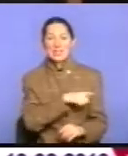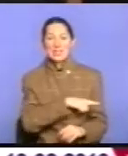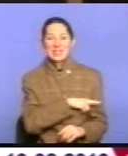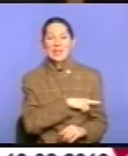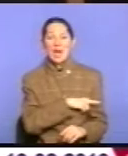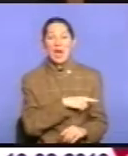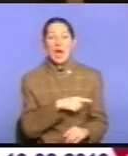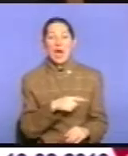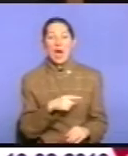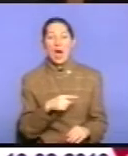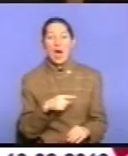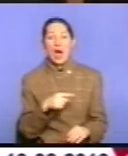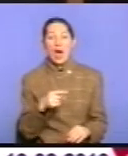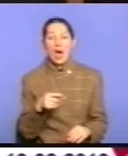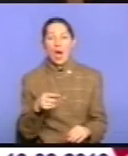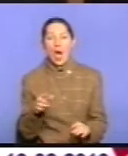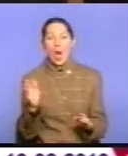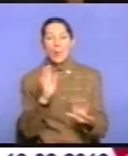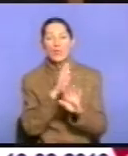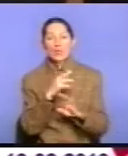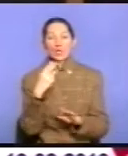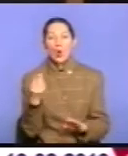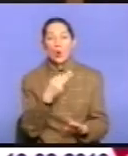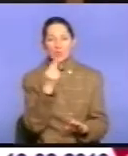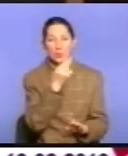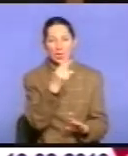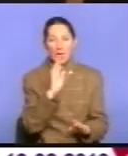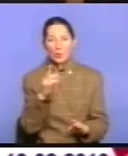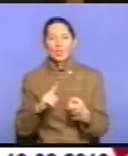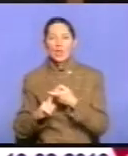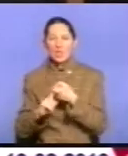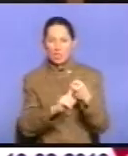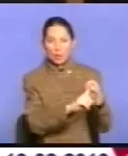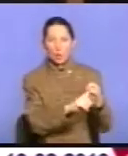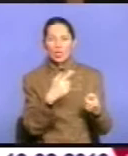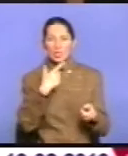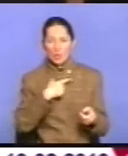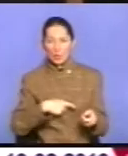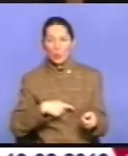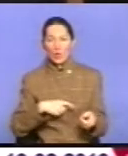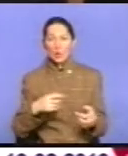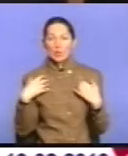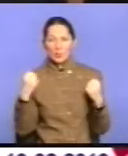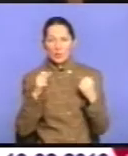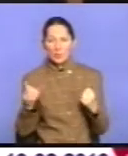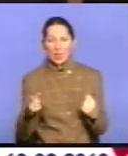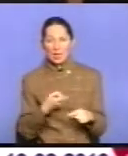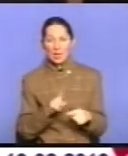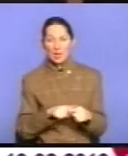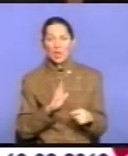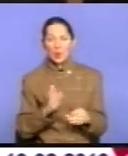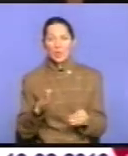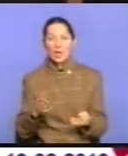сила інерції повітряного змія буде тягнути за собою спортсмена, який буде набирати швидкість на сноуборді на рівній поверхні